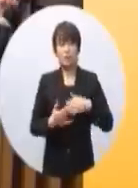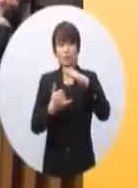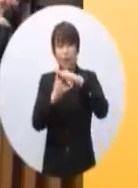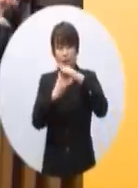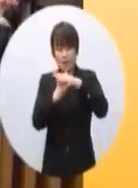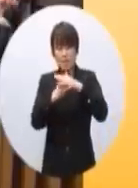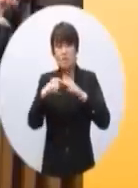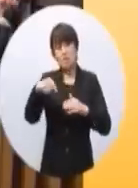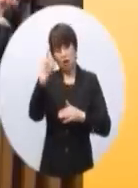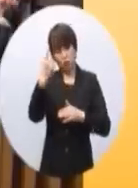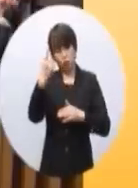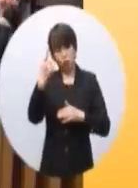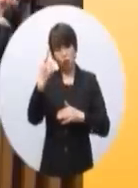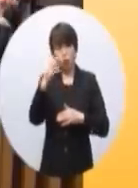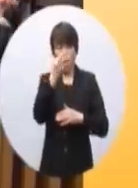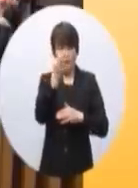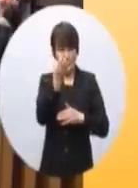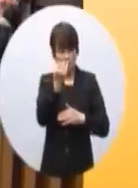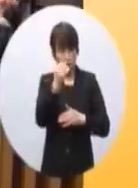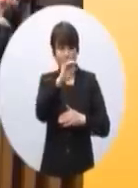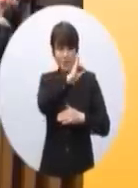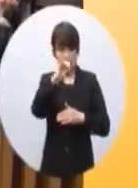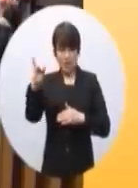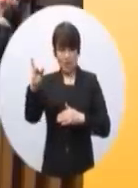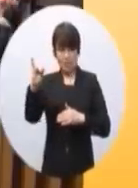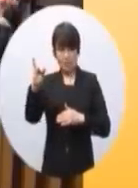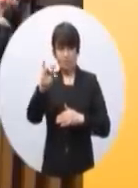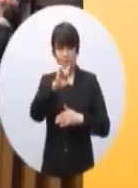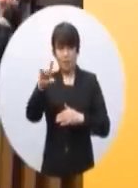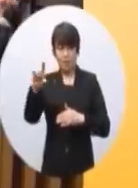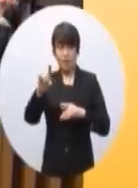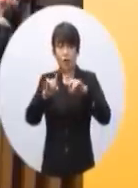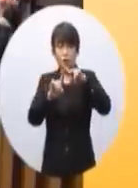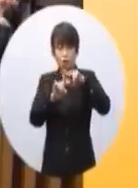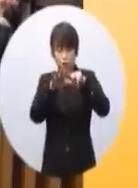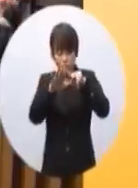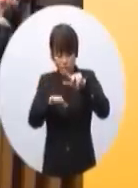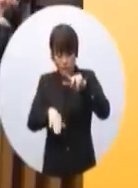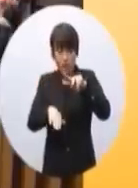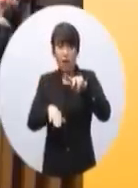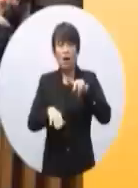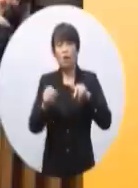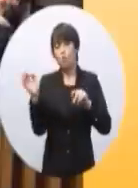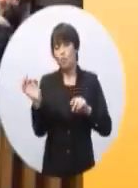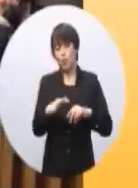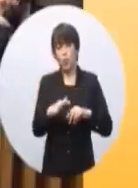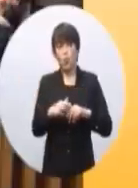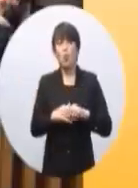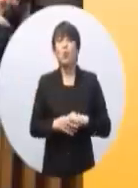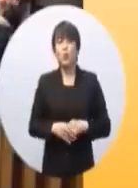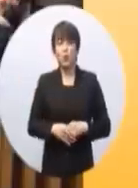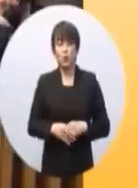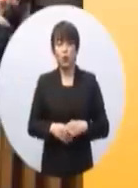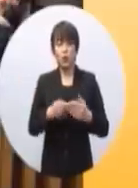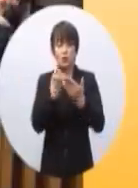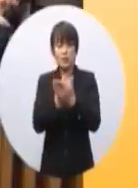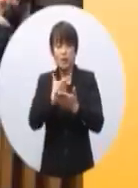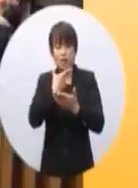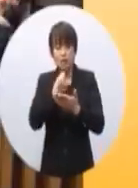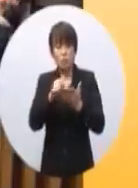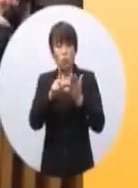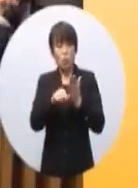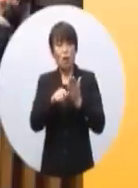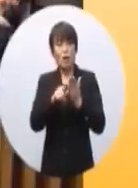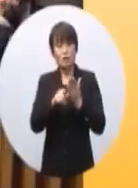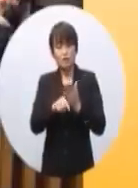定員は100名、費用は1000円です。小学生以下は無料です。参加ご希望の方